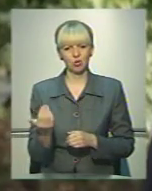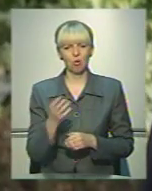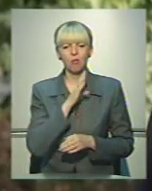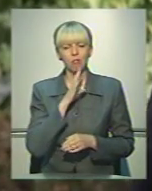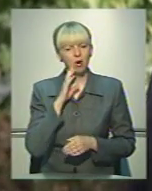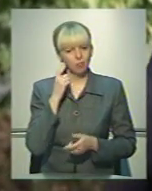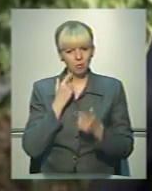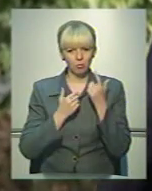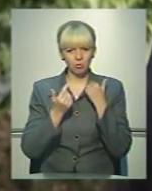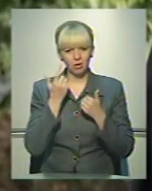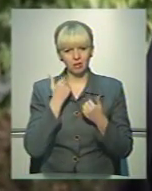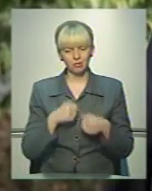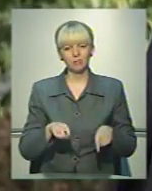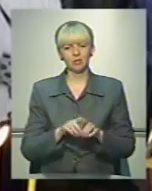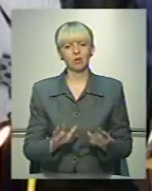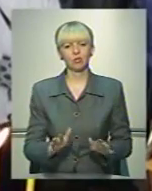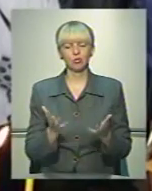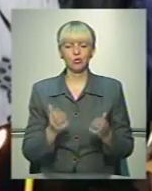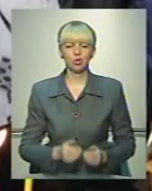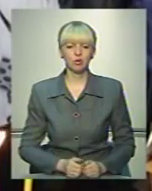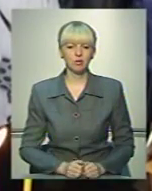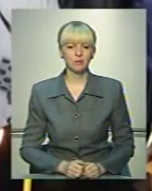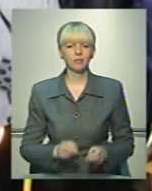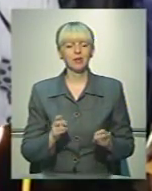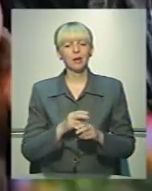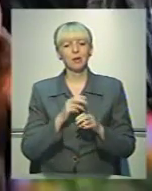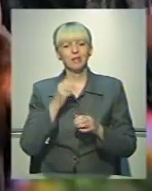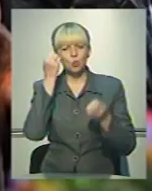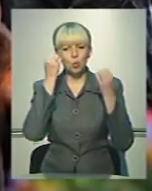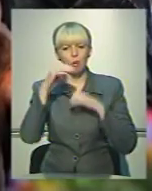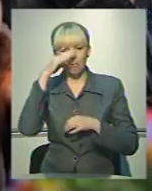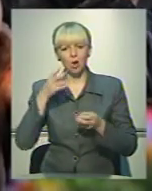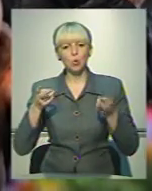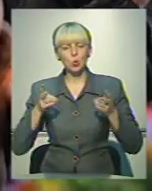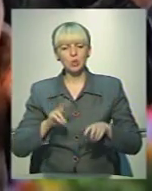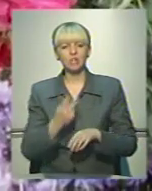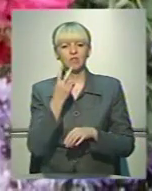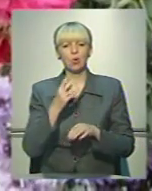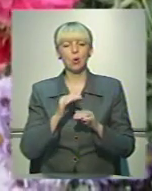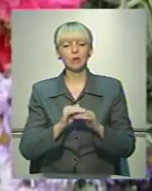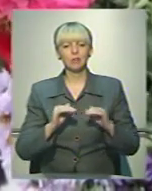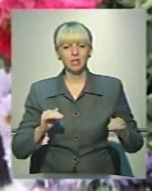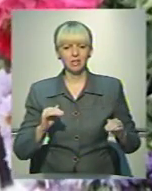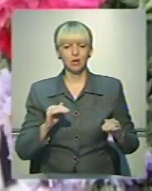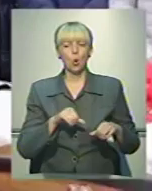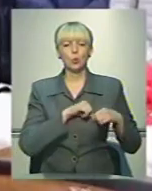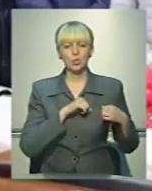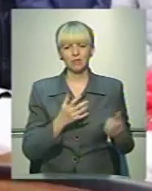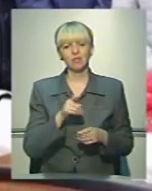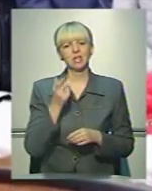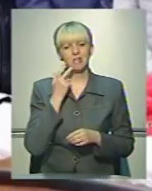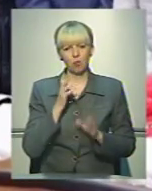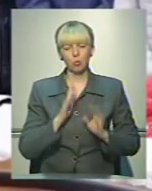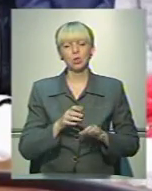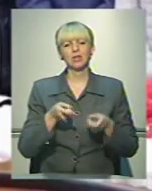мама плаче. І так случилося. Без турботливого батька залишилось 2 неповнолітніх дітей, у серцях яких він назавжди